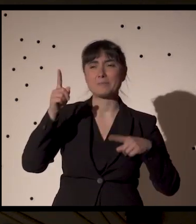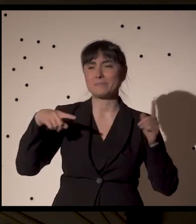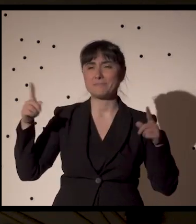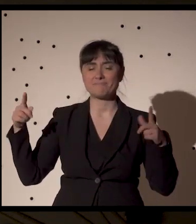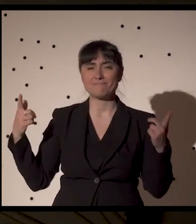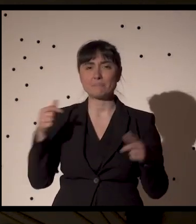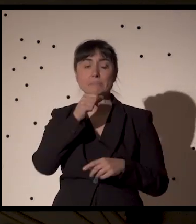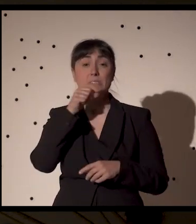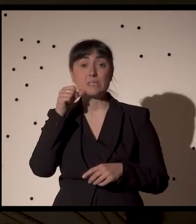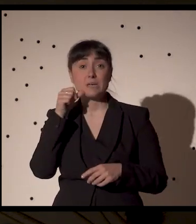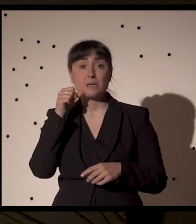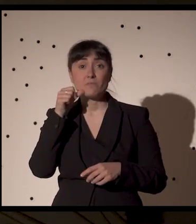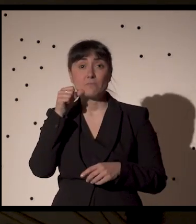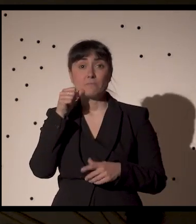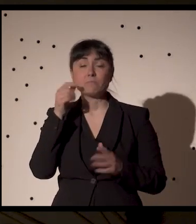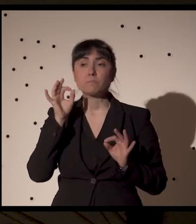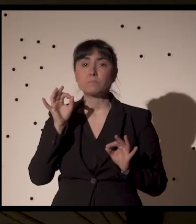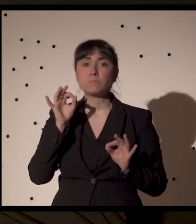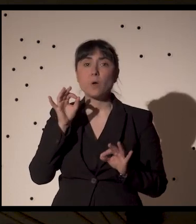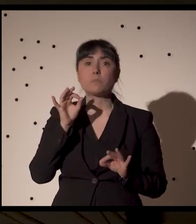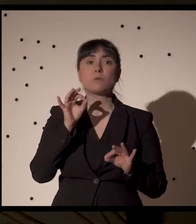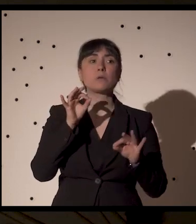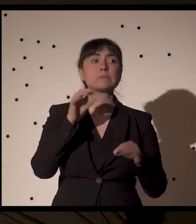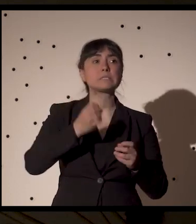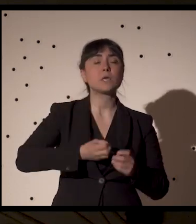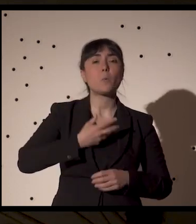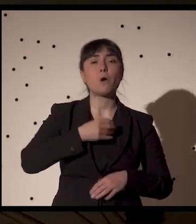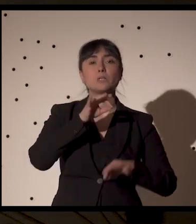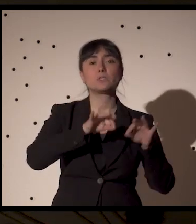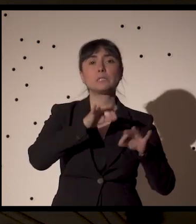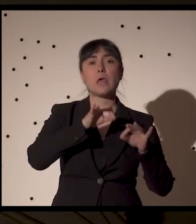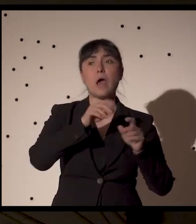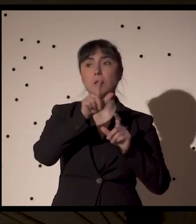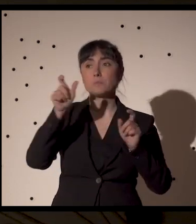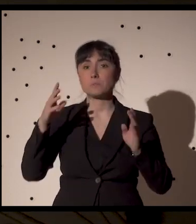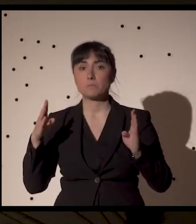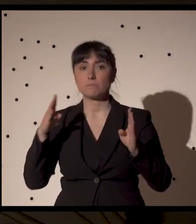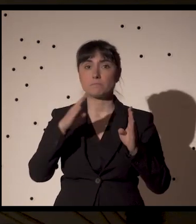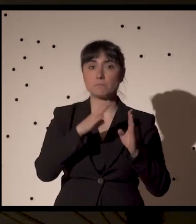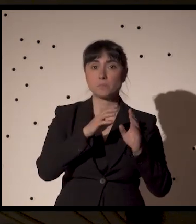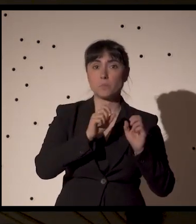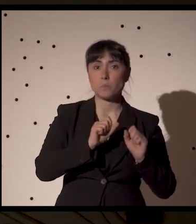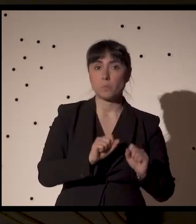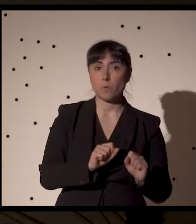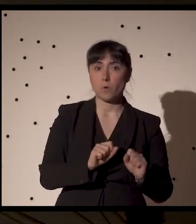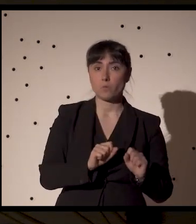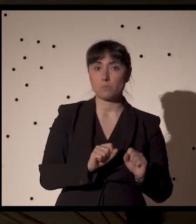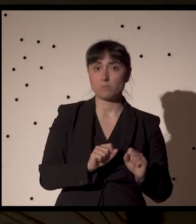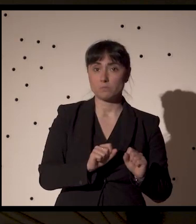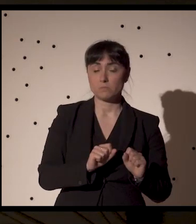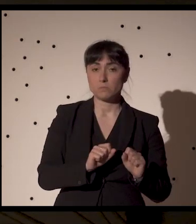approcciare progressivamente il linguaggio teatrale e che si svolgeranno per l'appunto in alcuni